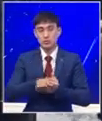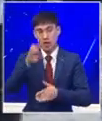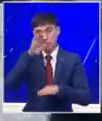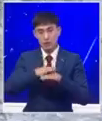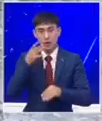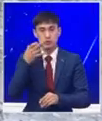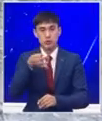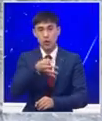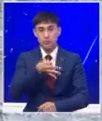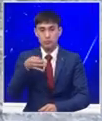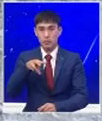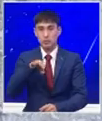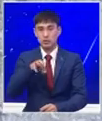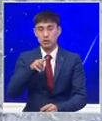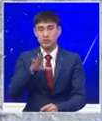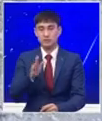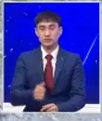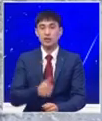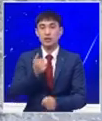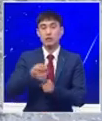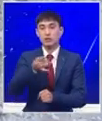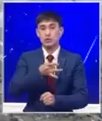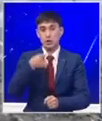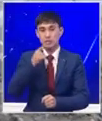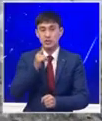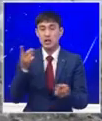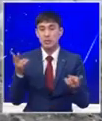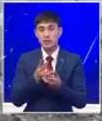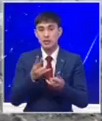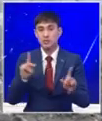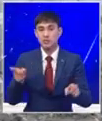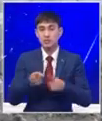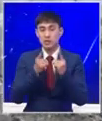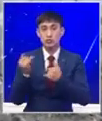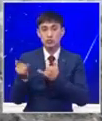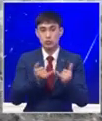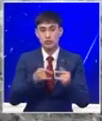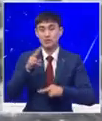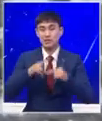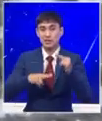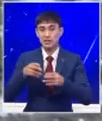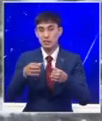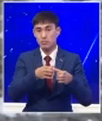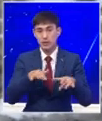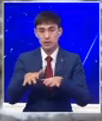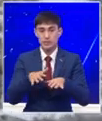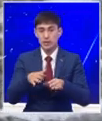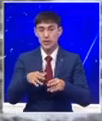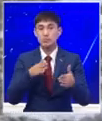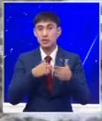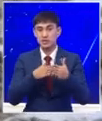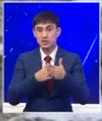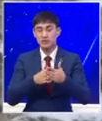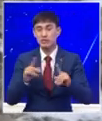аким Алматинской области Марат Султангазиев. Глава региона отметила необходимость создания условий для строительных компаний и